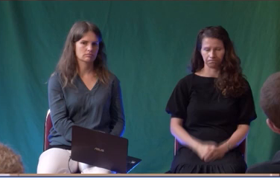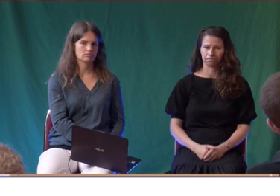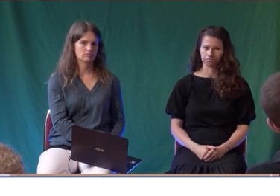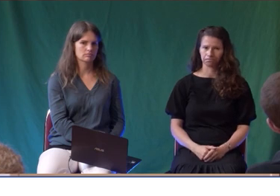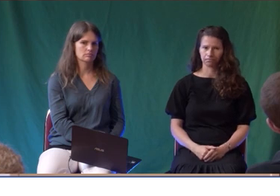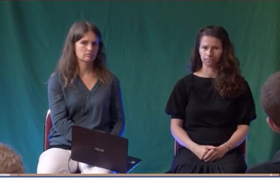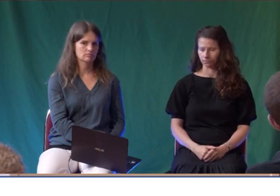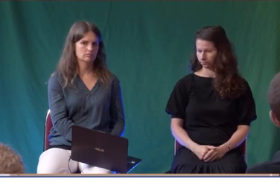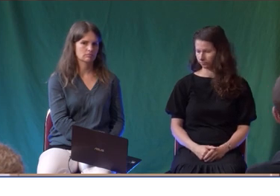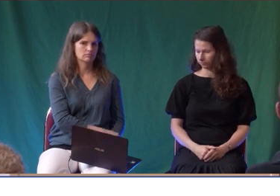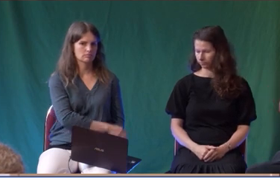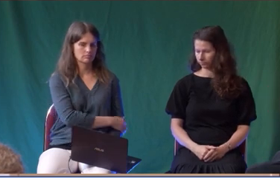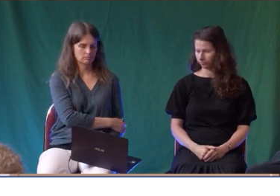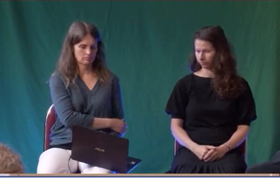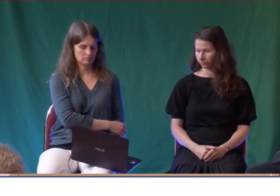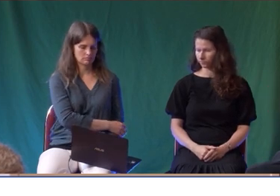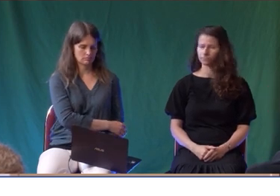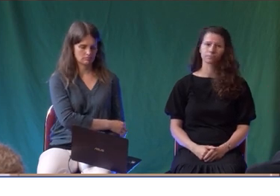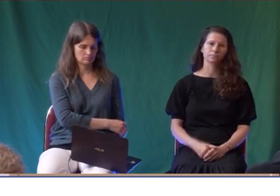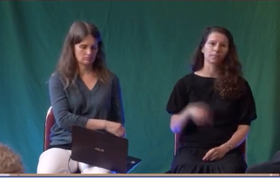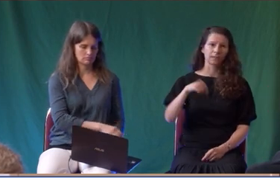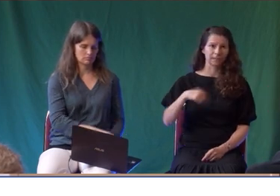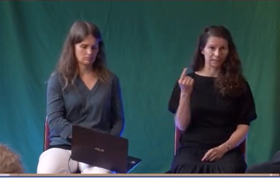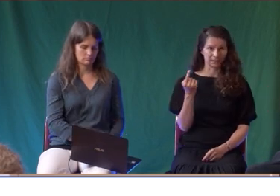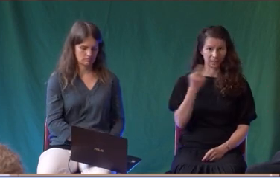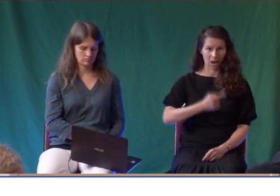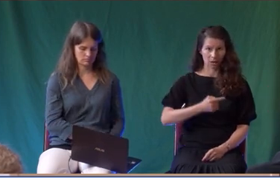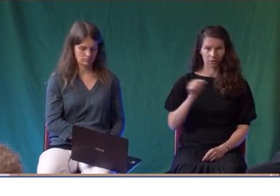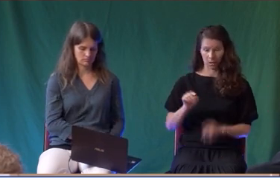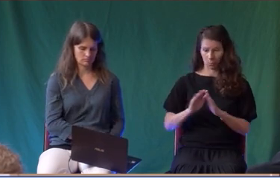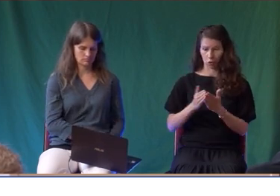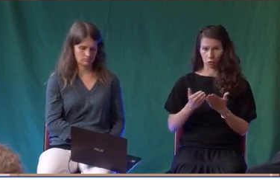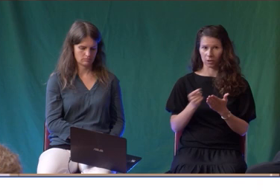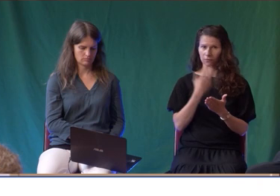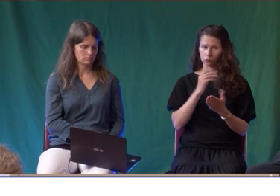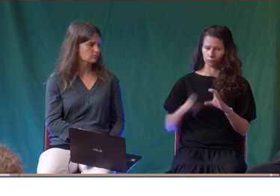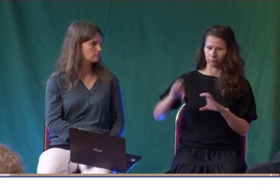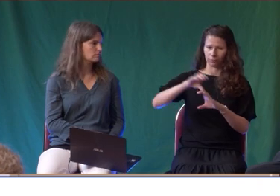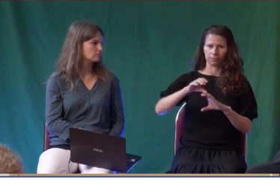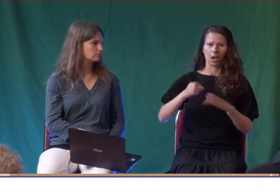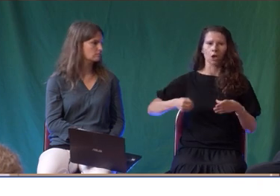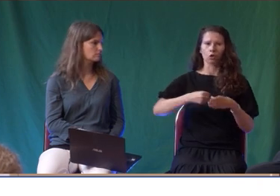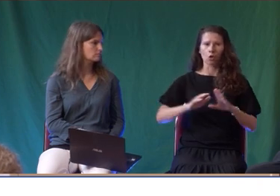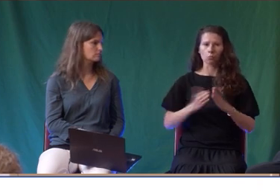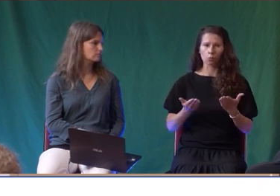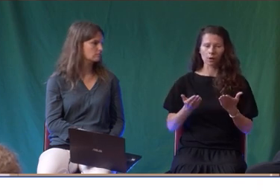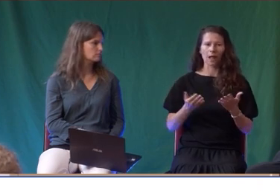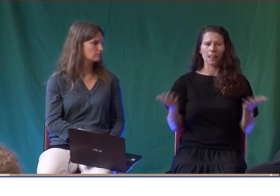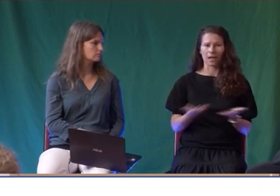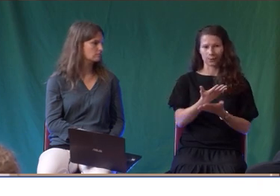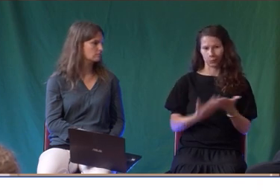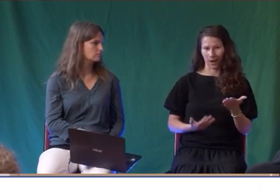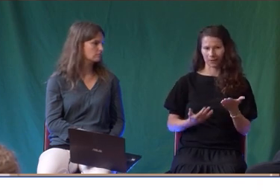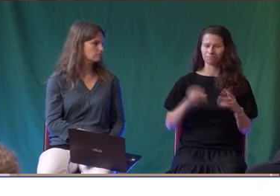und wir werden in diesem Jahr Aufwand auf dieser kleinen Broschüre in Kochbuch in leichter Sprache gesundes Kochen für Kinder